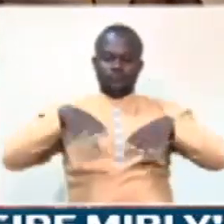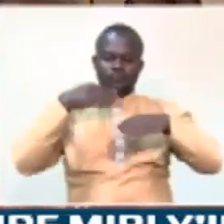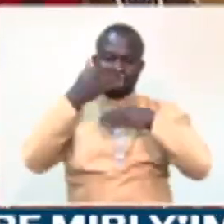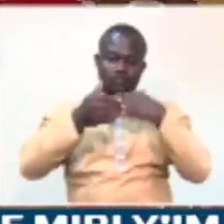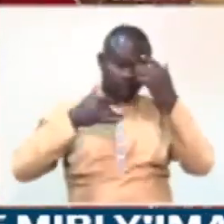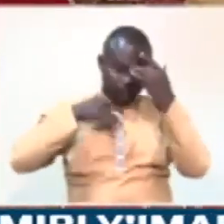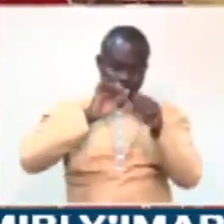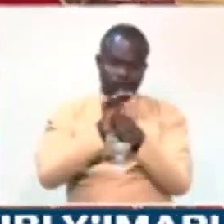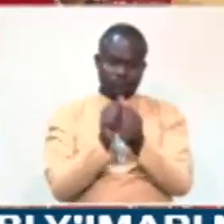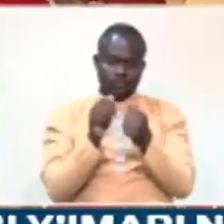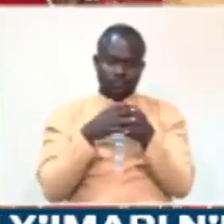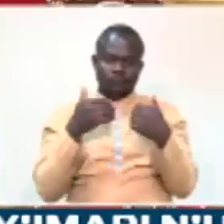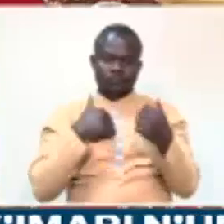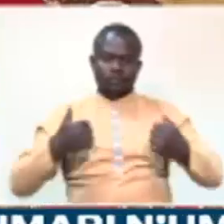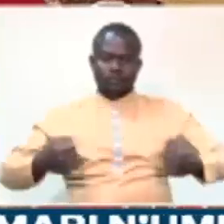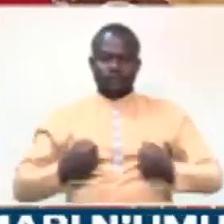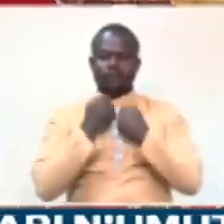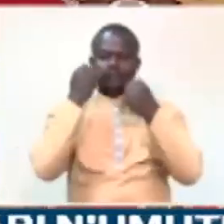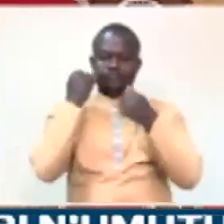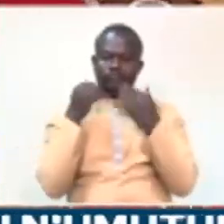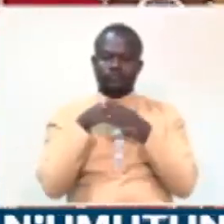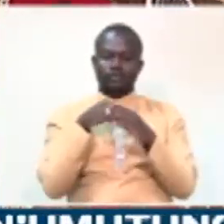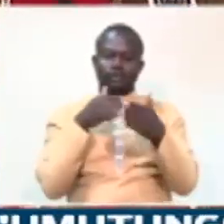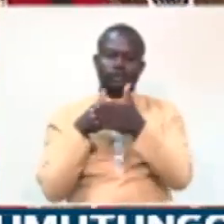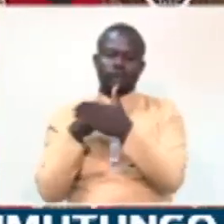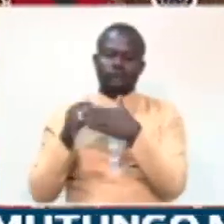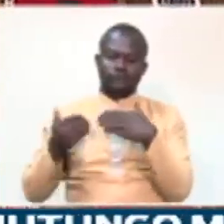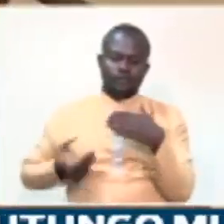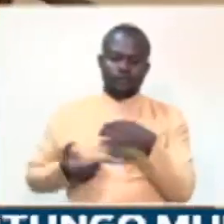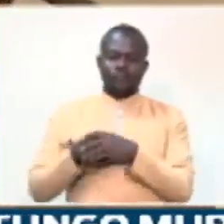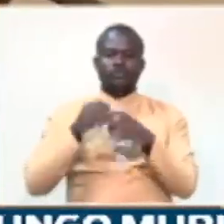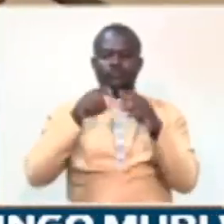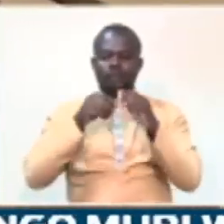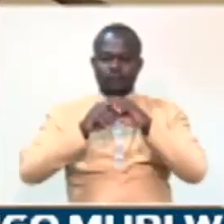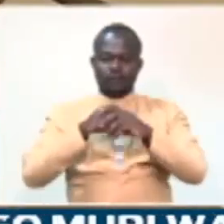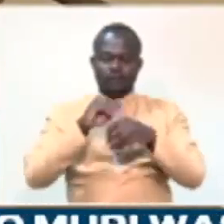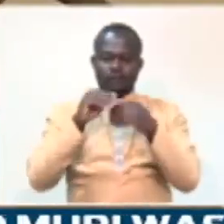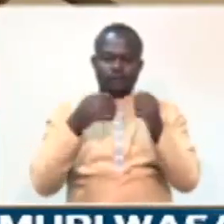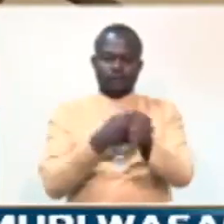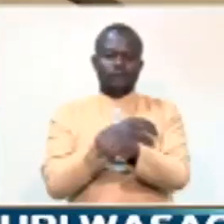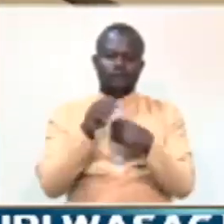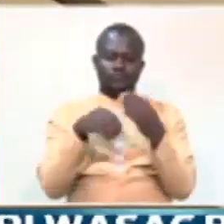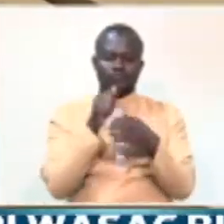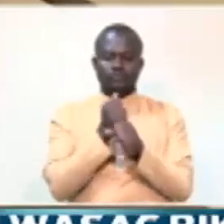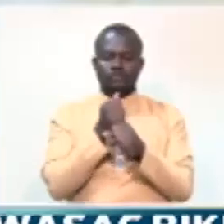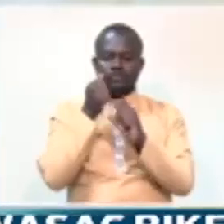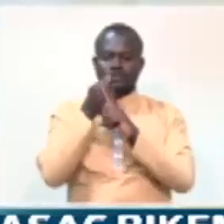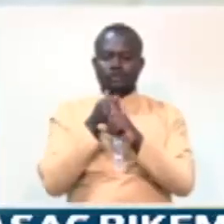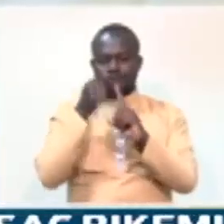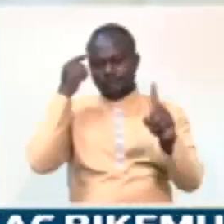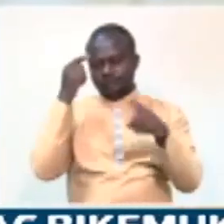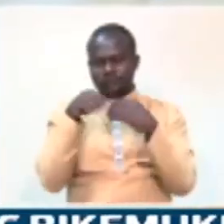cya COVID-19 cyagize uruhare runini mu kudindiza imishinga y'abagore mu byo bagomba gushyiramo imbaraga, hakaba harimo gukora ubuvugizi